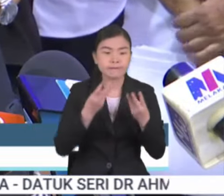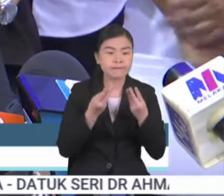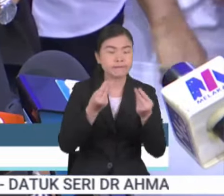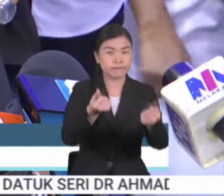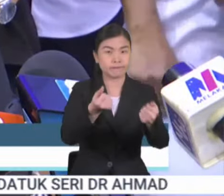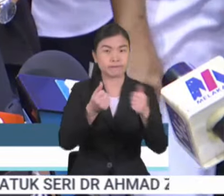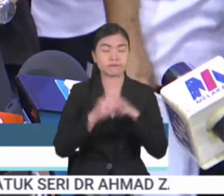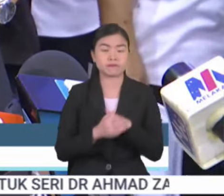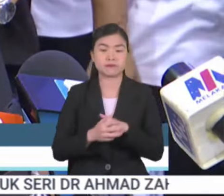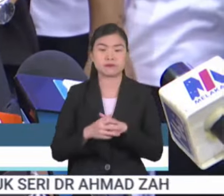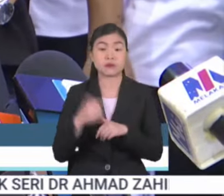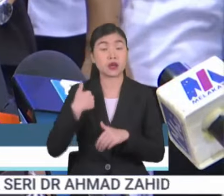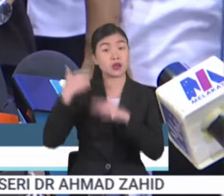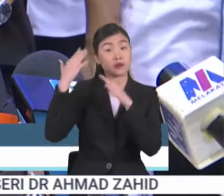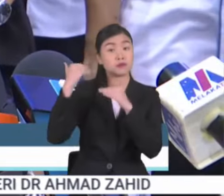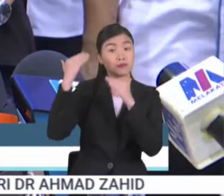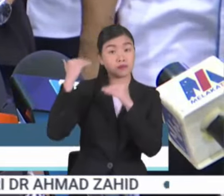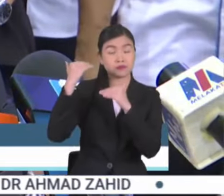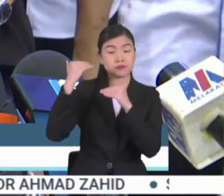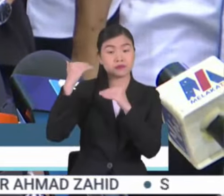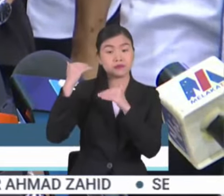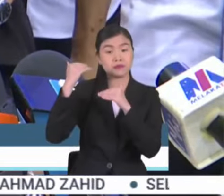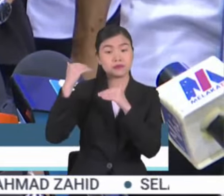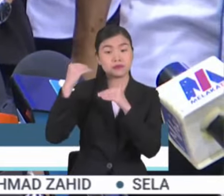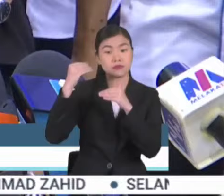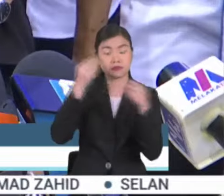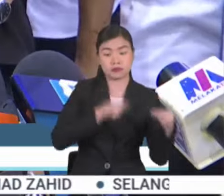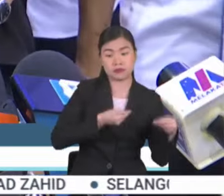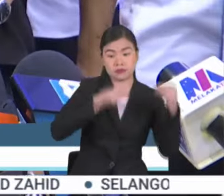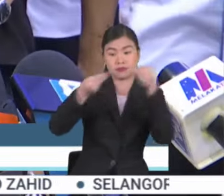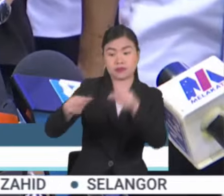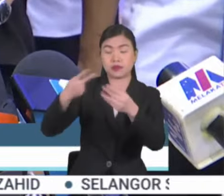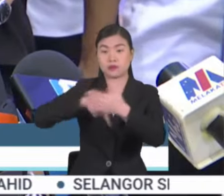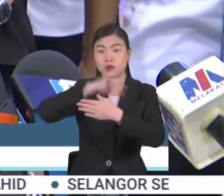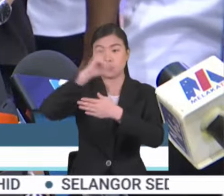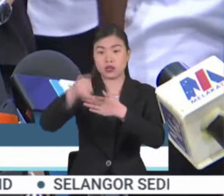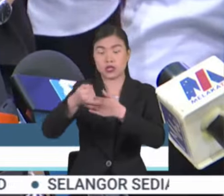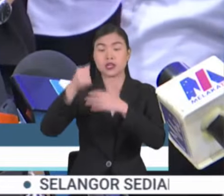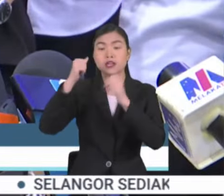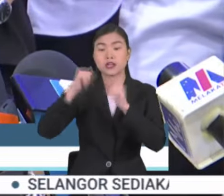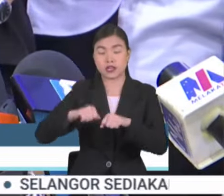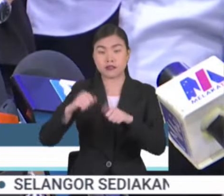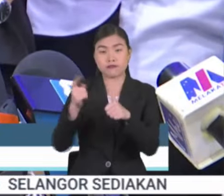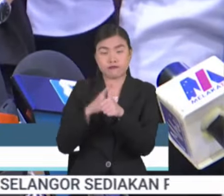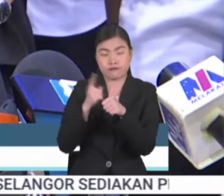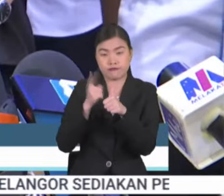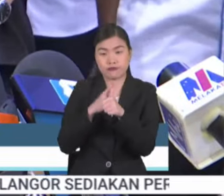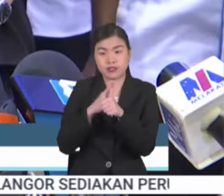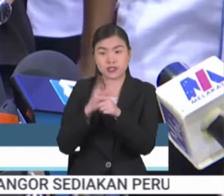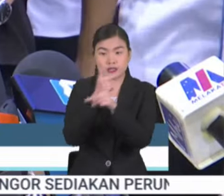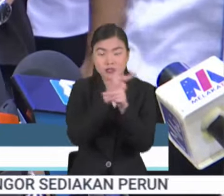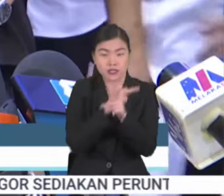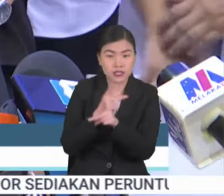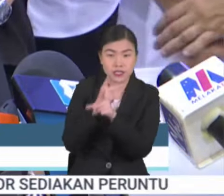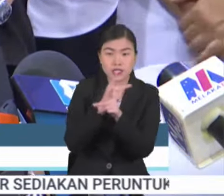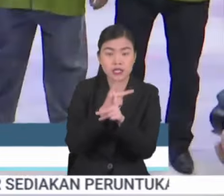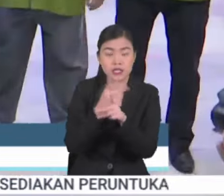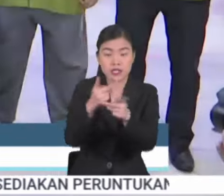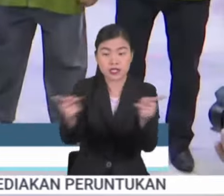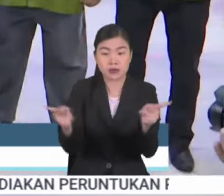penyelesaian. Saya harap dengan penyerahan projek-projek ini, yang pertama kita dapat melestarikan rakyat di kawasan muara-muara